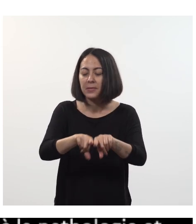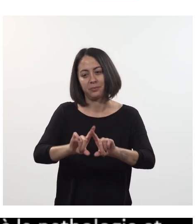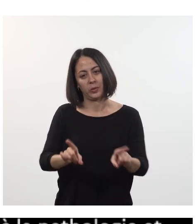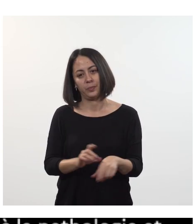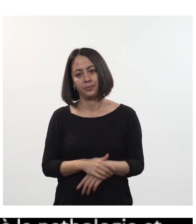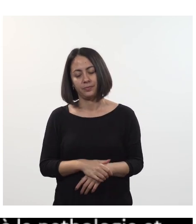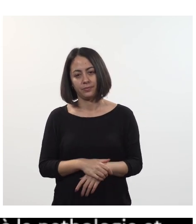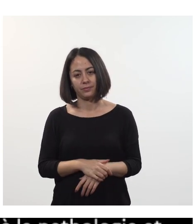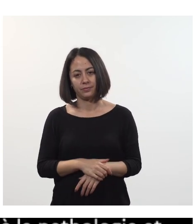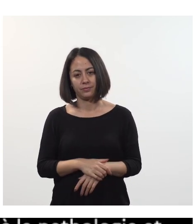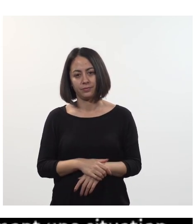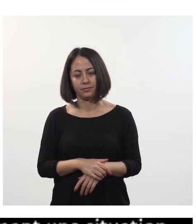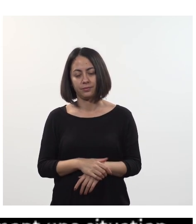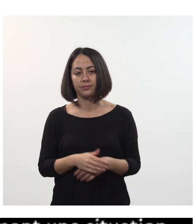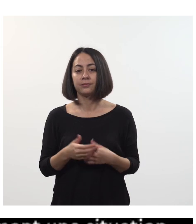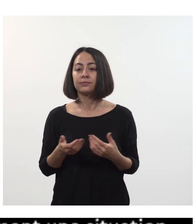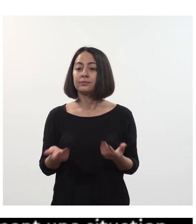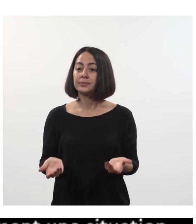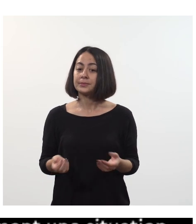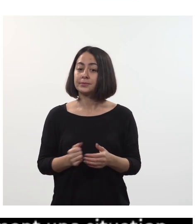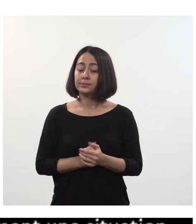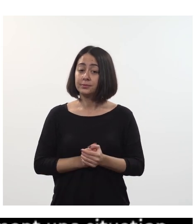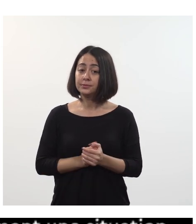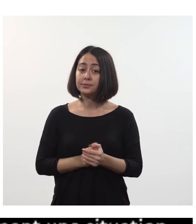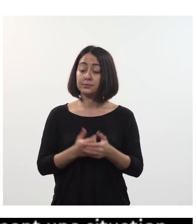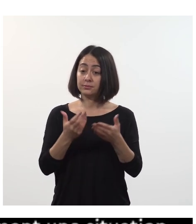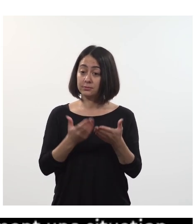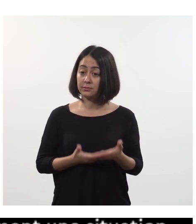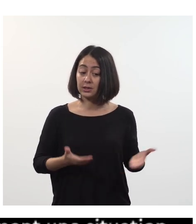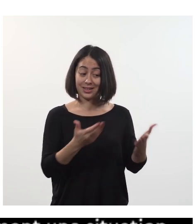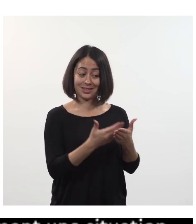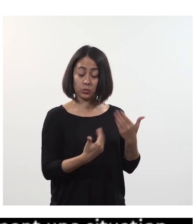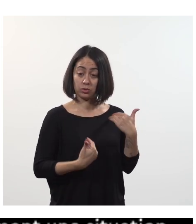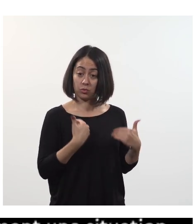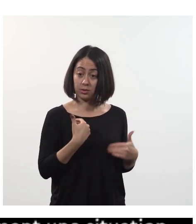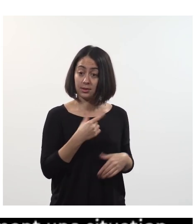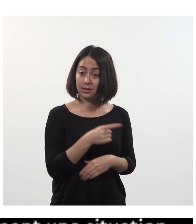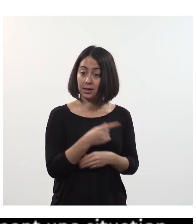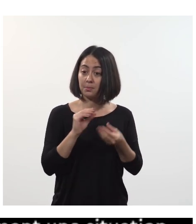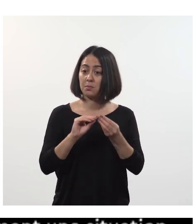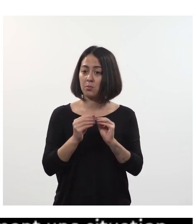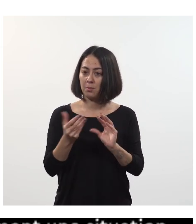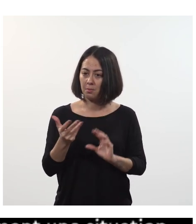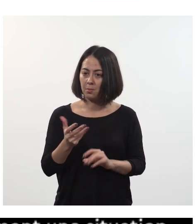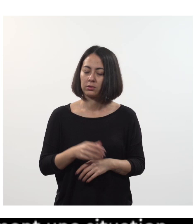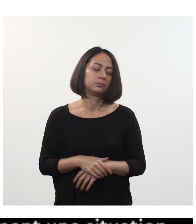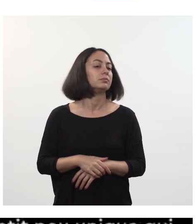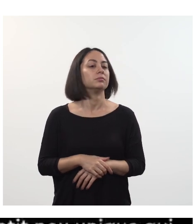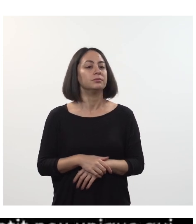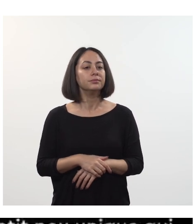Alors, les problématiques que l'on a dans la situation finalement du handicap, bah, c'est que le